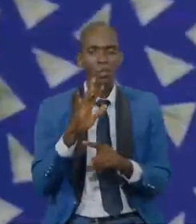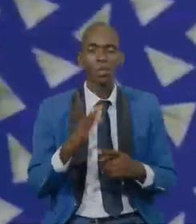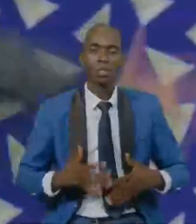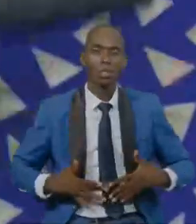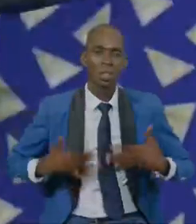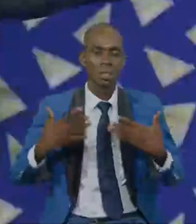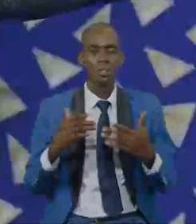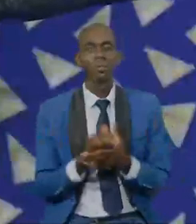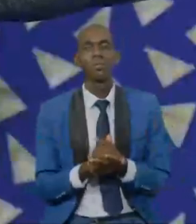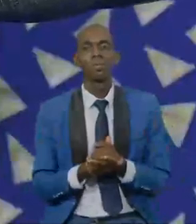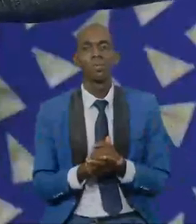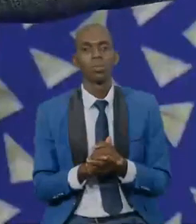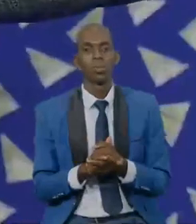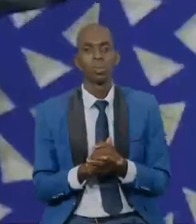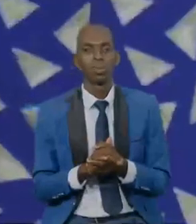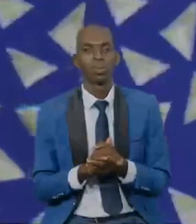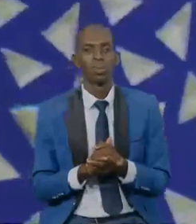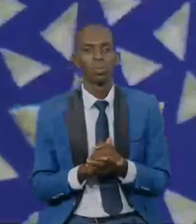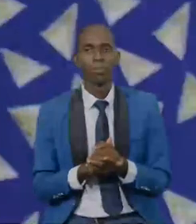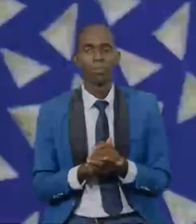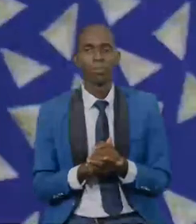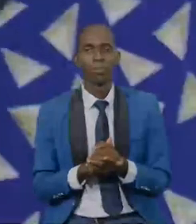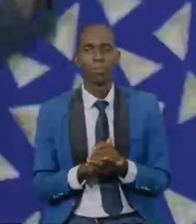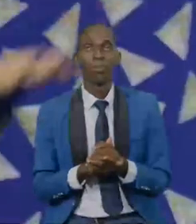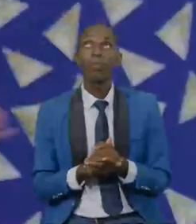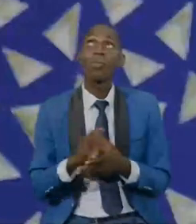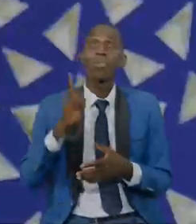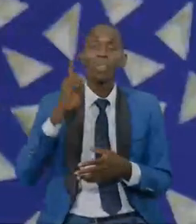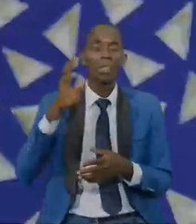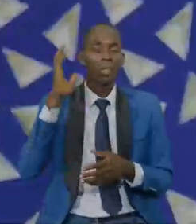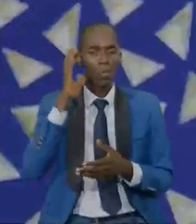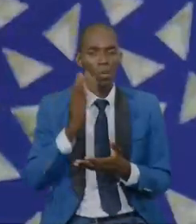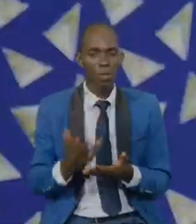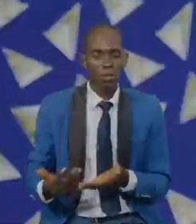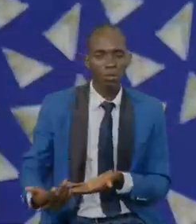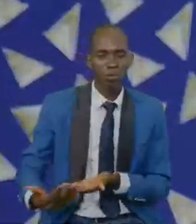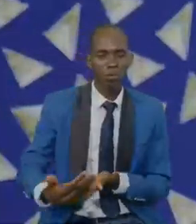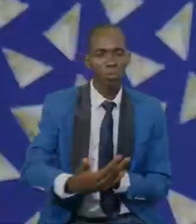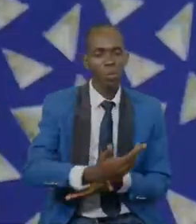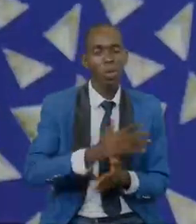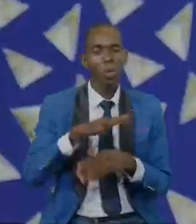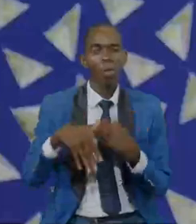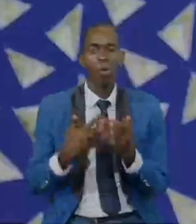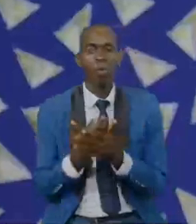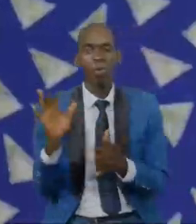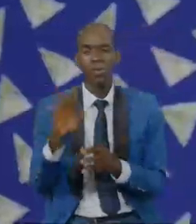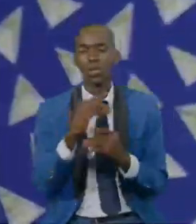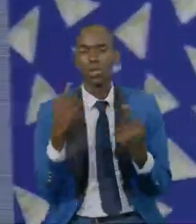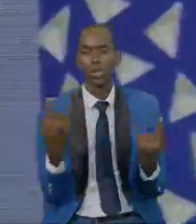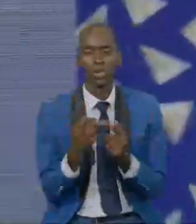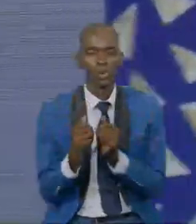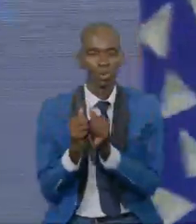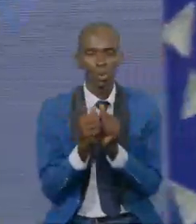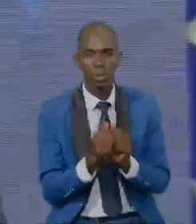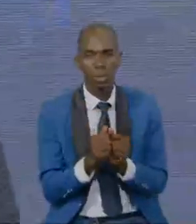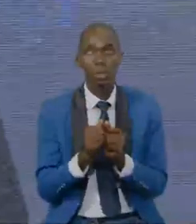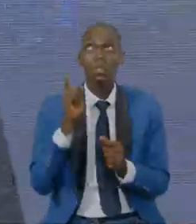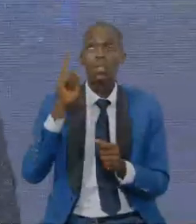efface tout ce qui est du péché de ta vie. He'll bundle all your sins together. Il va combiner tous tes péchés. He will